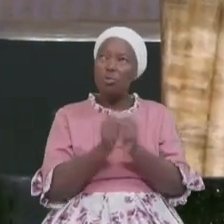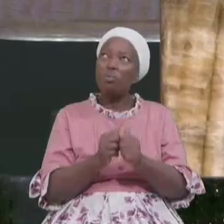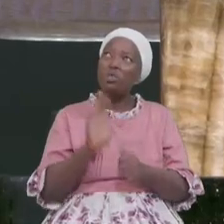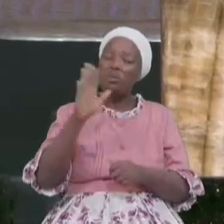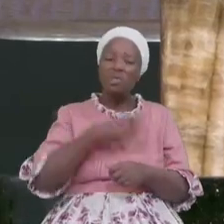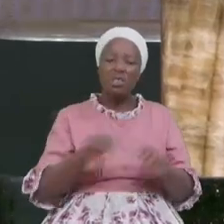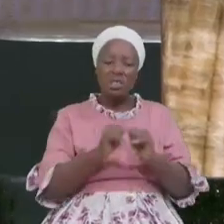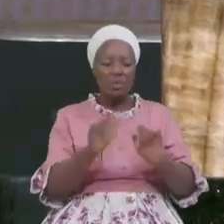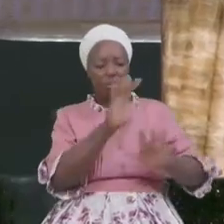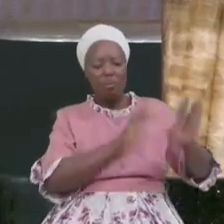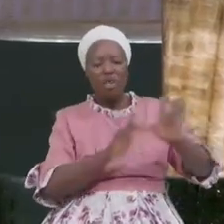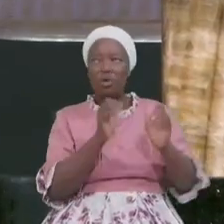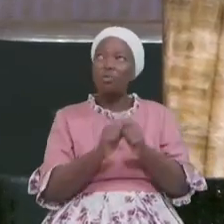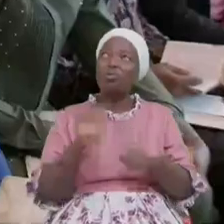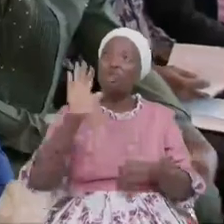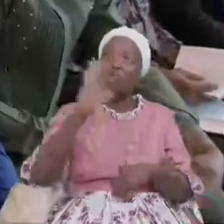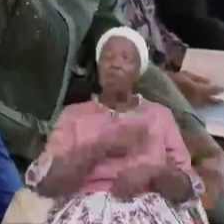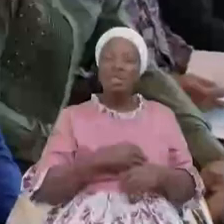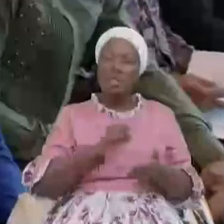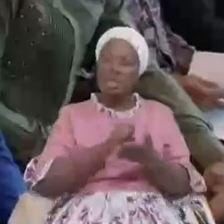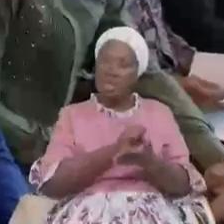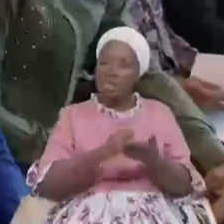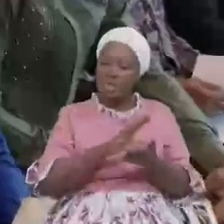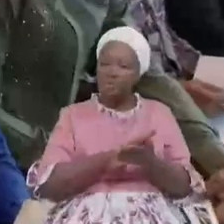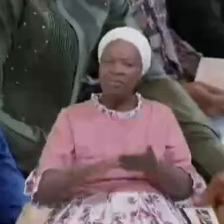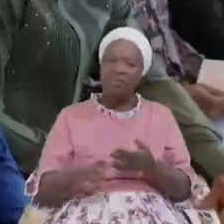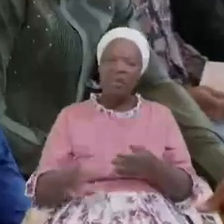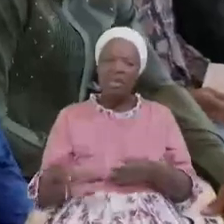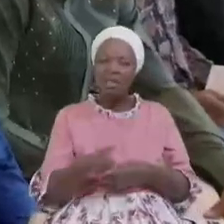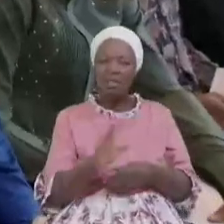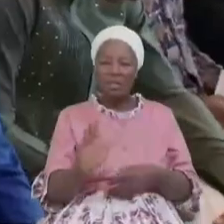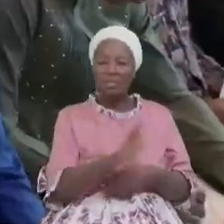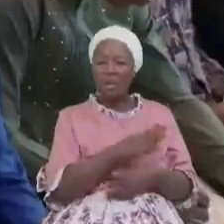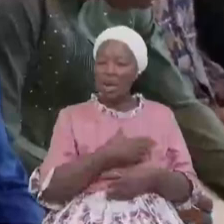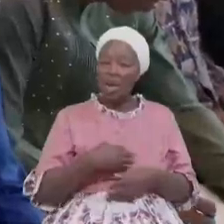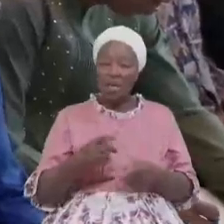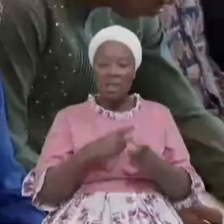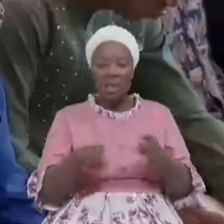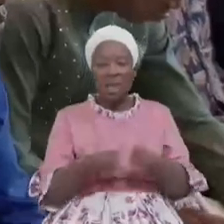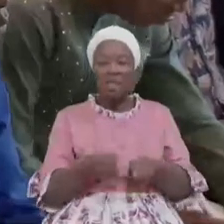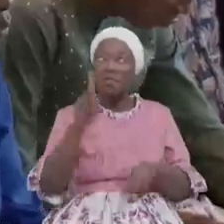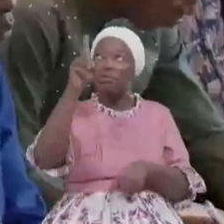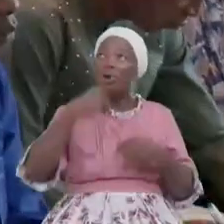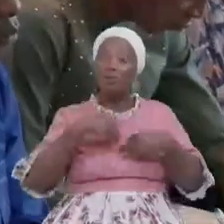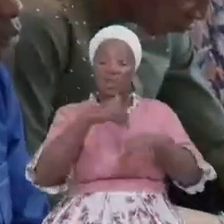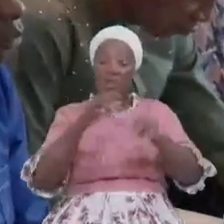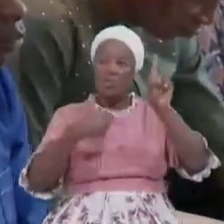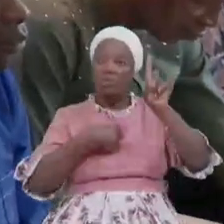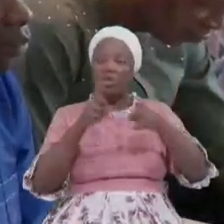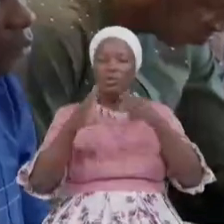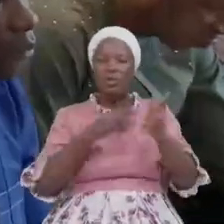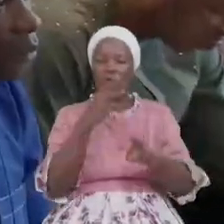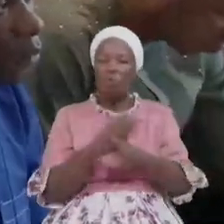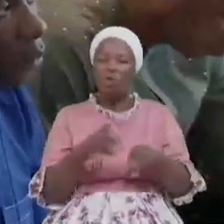passion avec lui. Sanctifie-les. Et comme tu m'as envoyé dans le monde, je les ai aussi